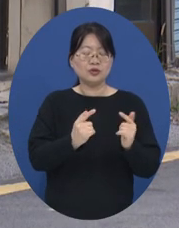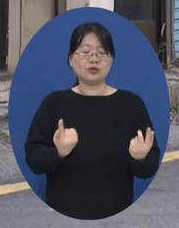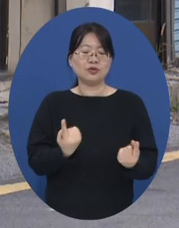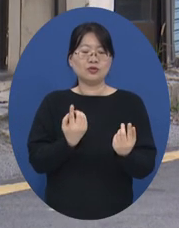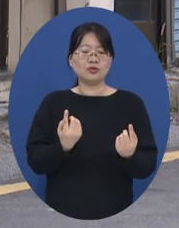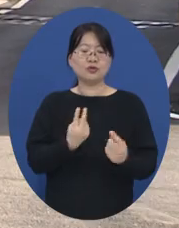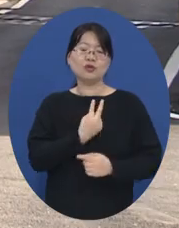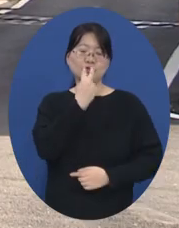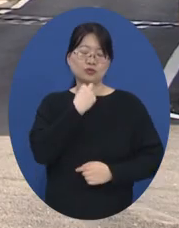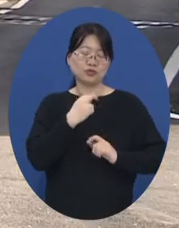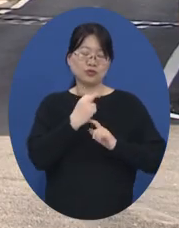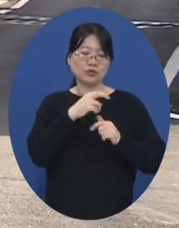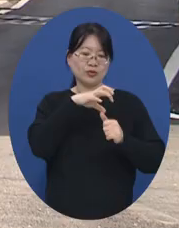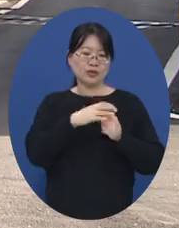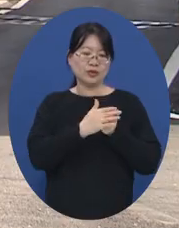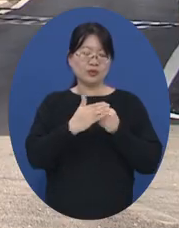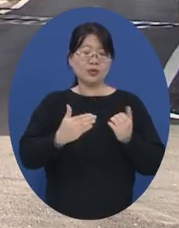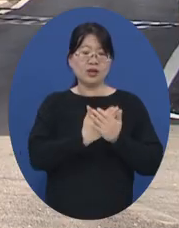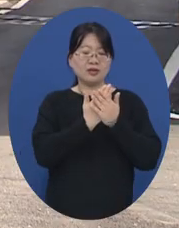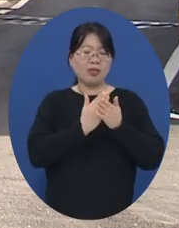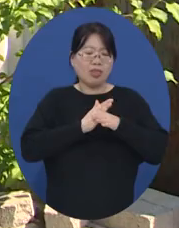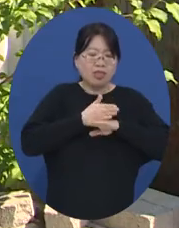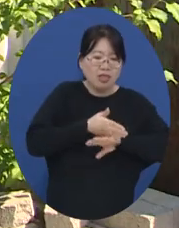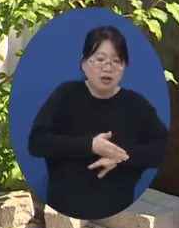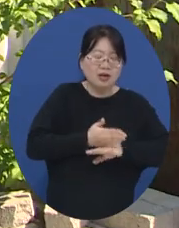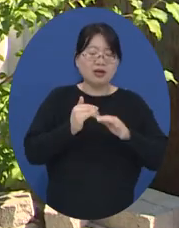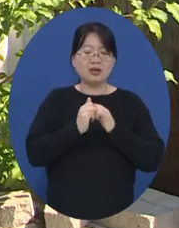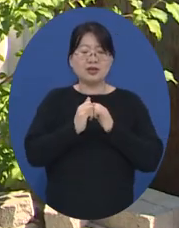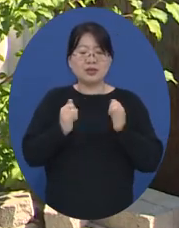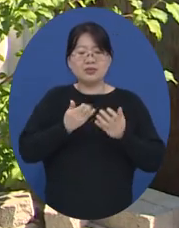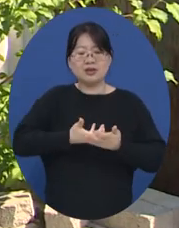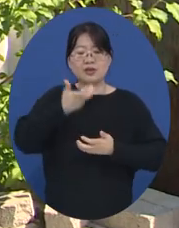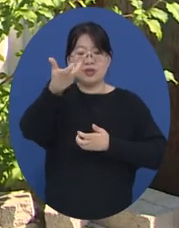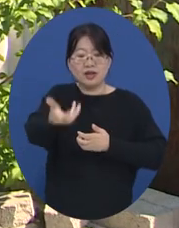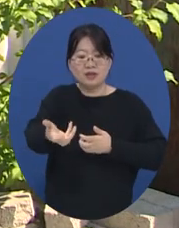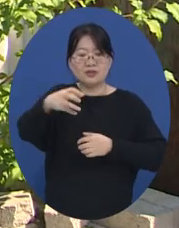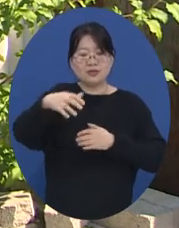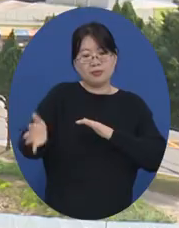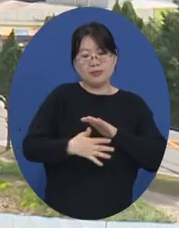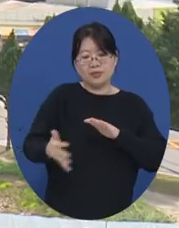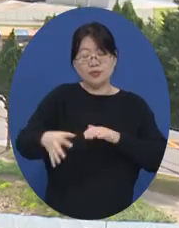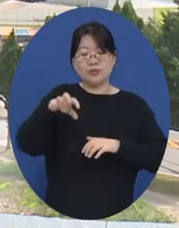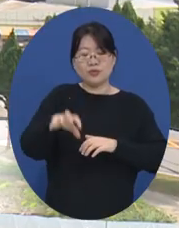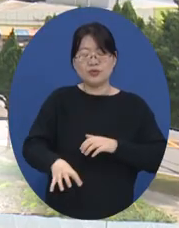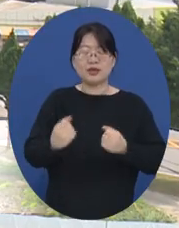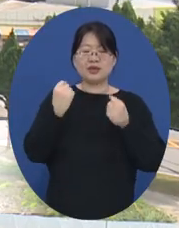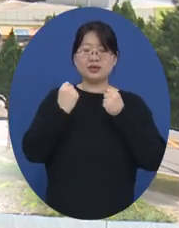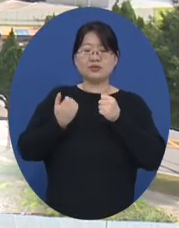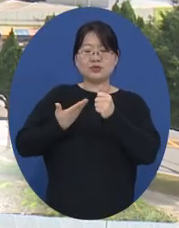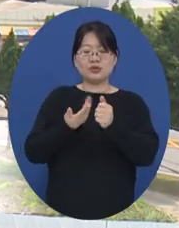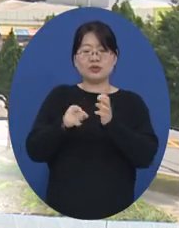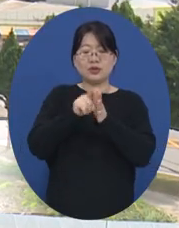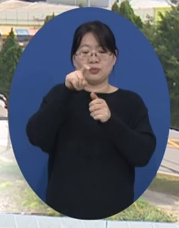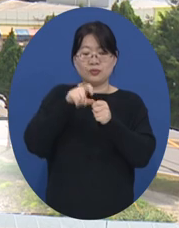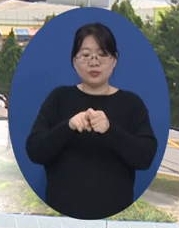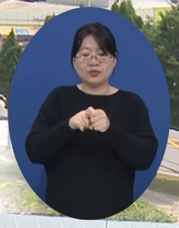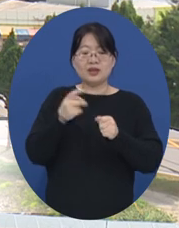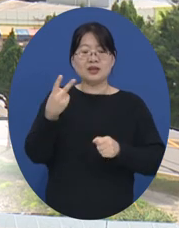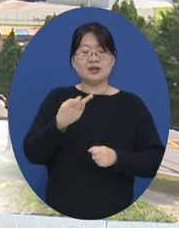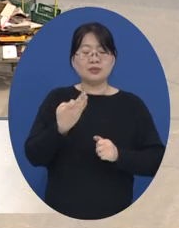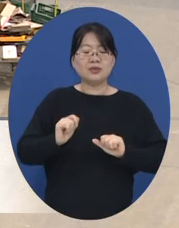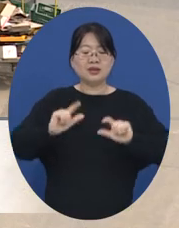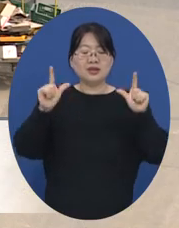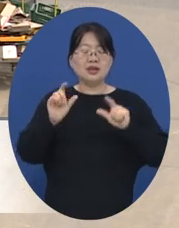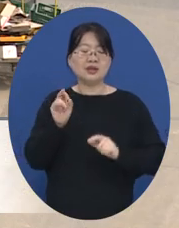발전이 더디고 인구가 유출되고 있는 마을에 활력을 불어넣기 위해서 입니다 2018년 연 1102 2리